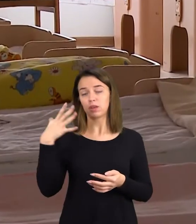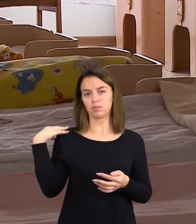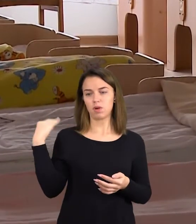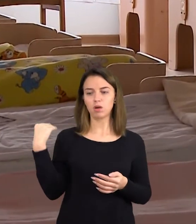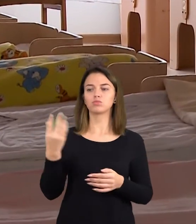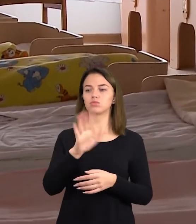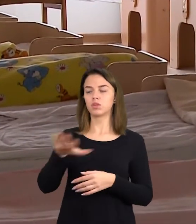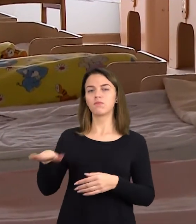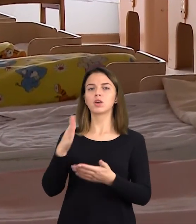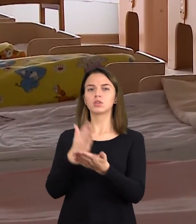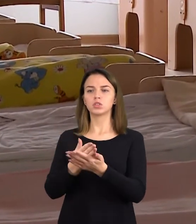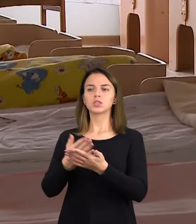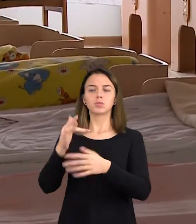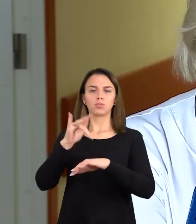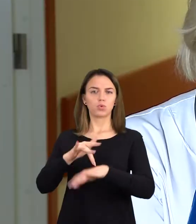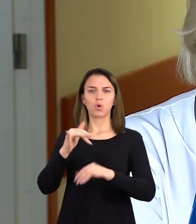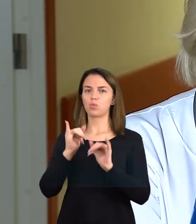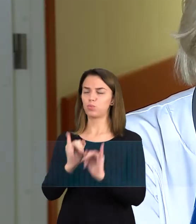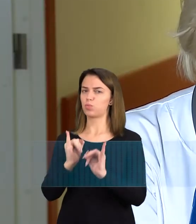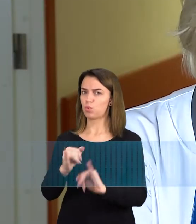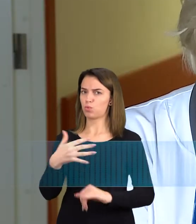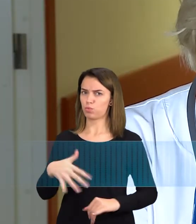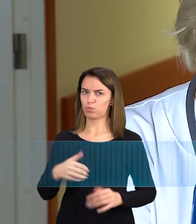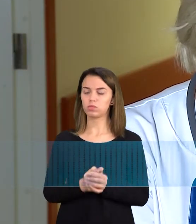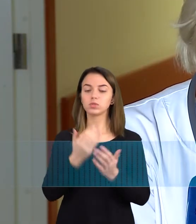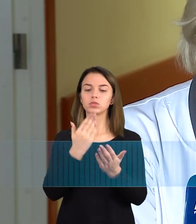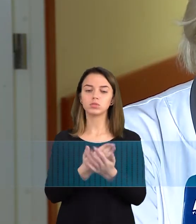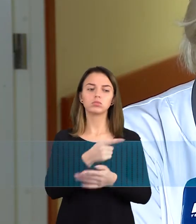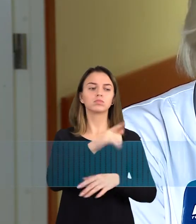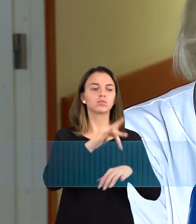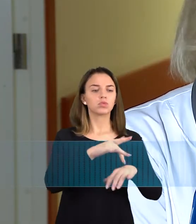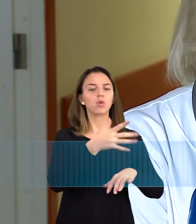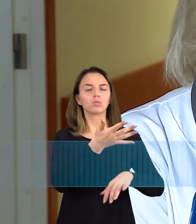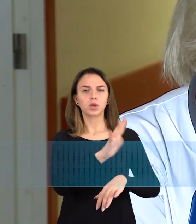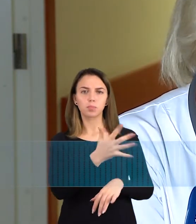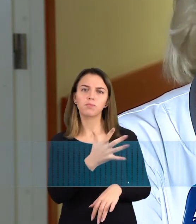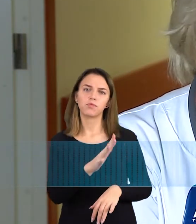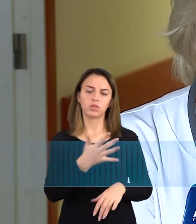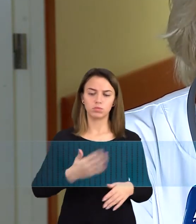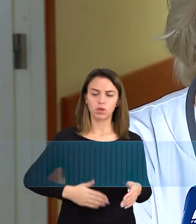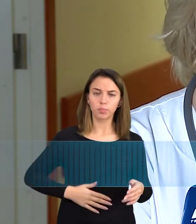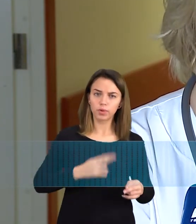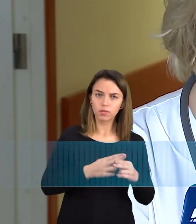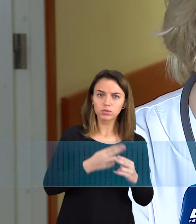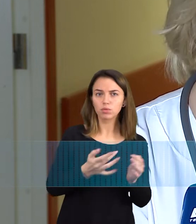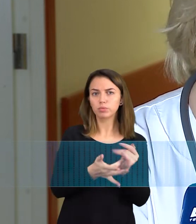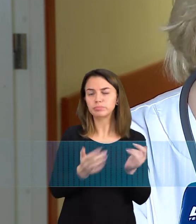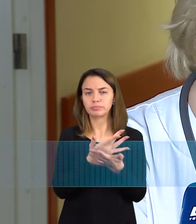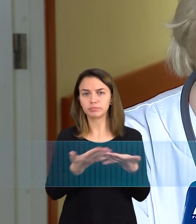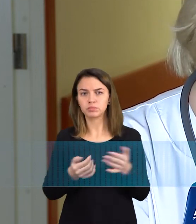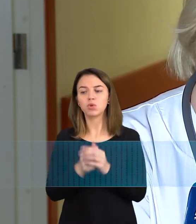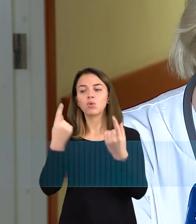užsikrėtusių salmonelioze jautėsi itin blogai. Vienam simptomai būna lengvesni, tik tai vidutinio stiprumo pilvo skausmas,